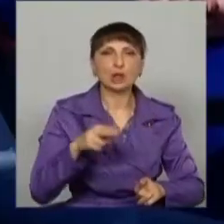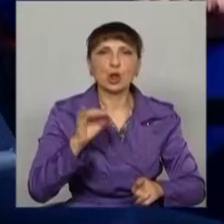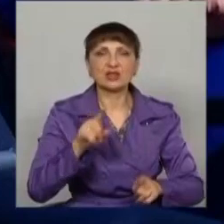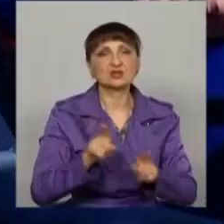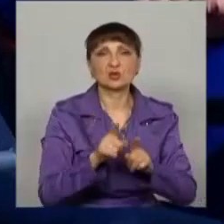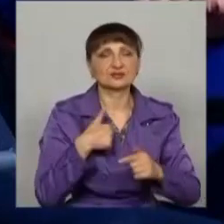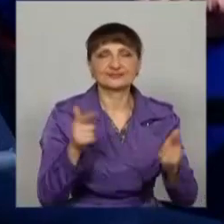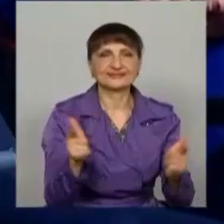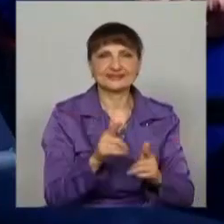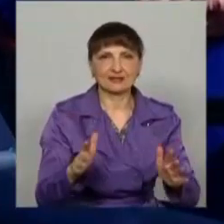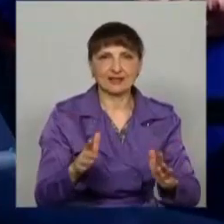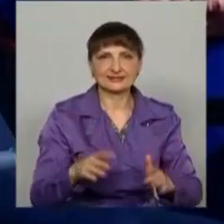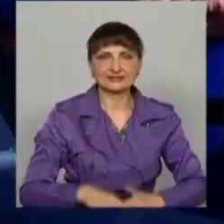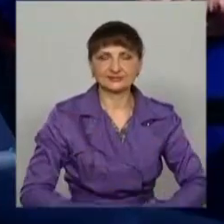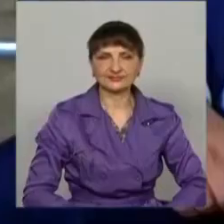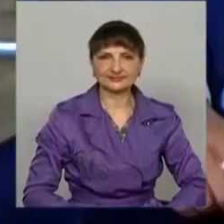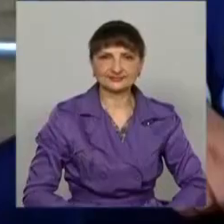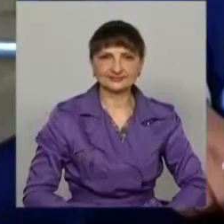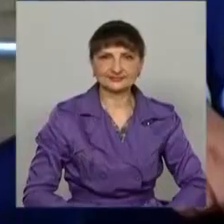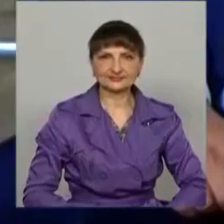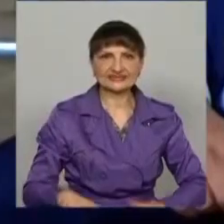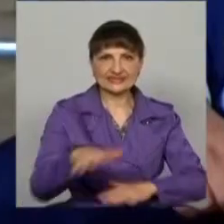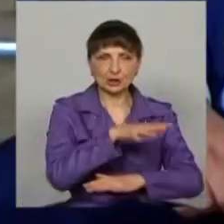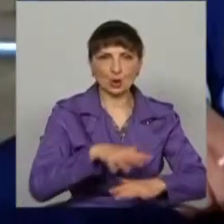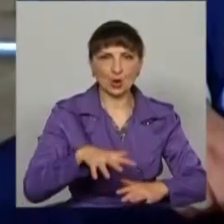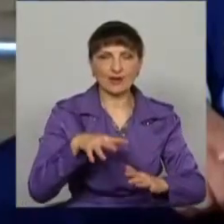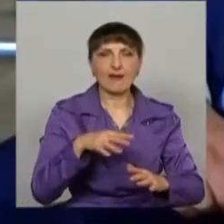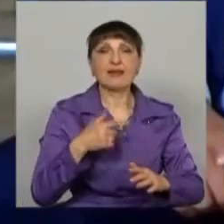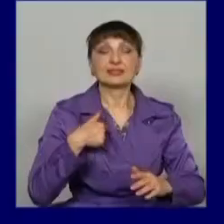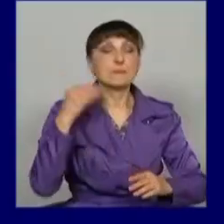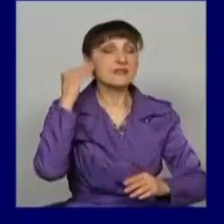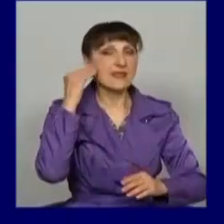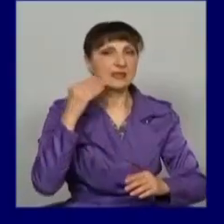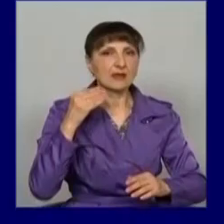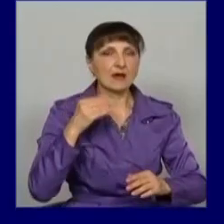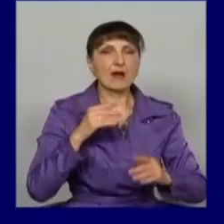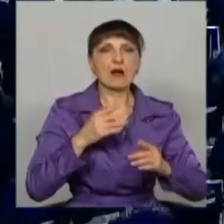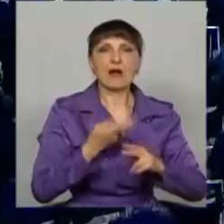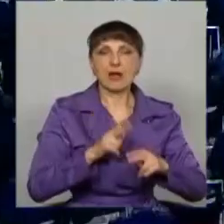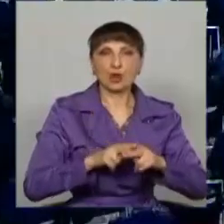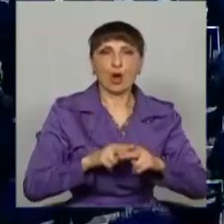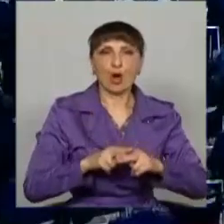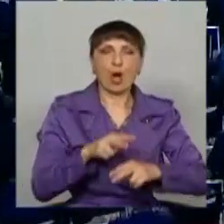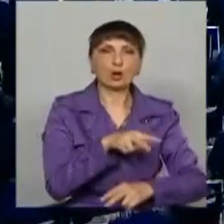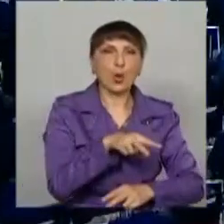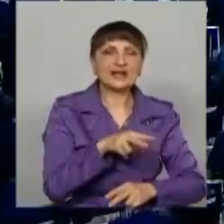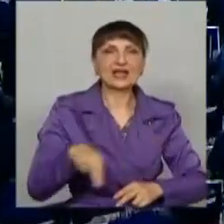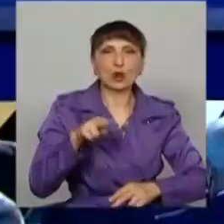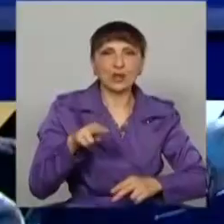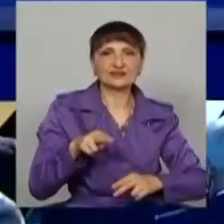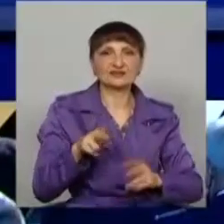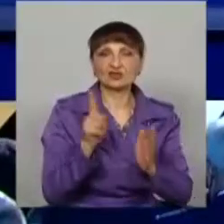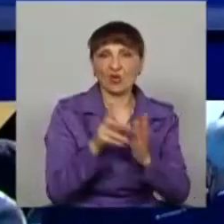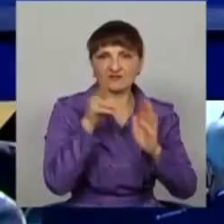будет применен и в отношении квазигосударственных территорий, коими, на наш взгляд, являются Луганск и Донецк.